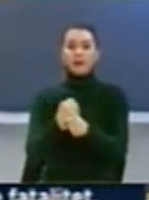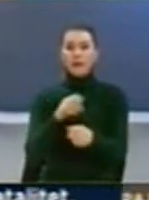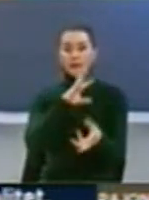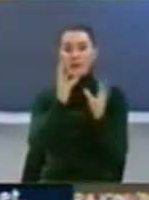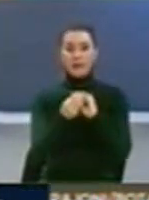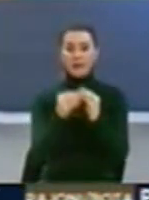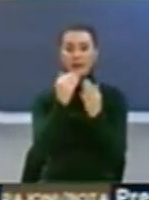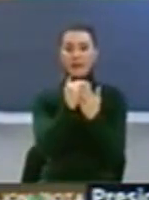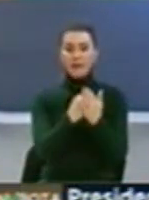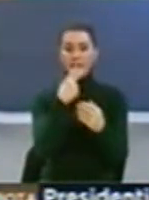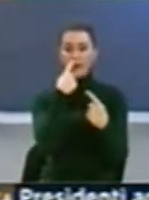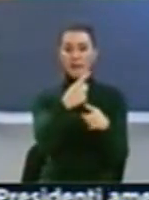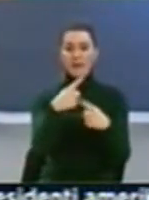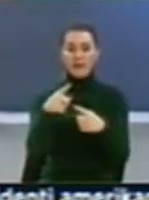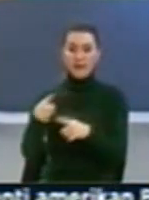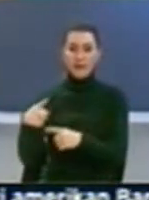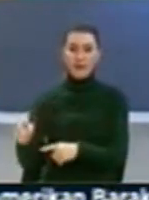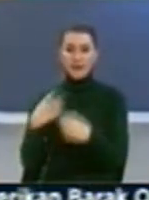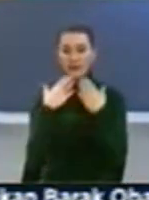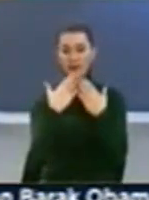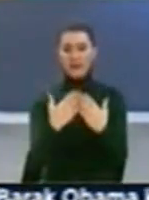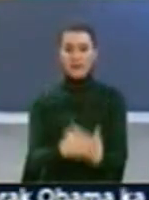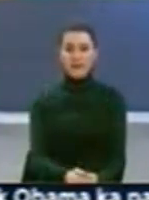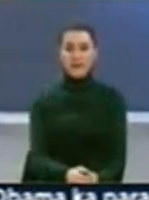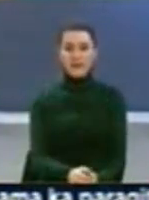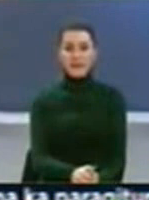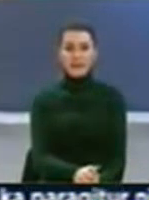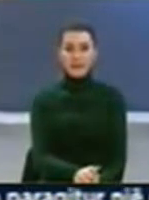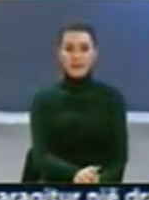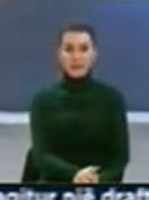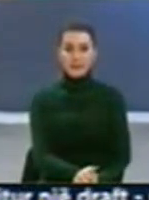janë kompetente në bazë ligjit. Faleminderit.